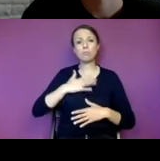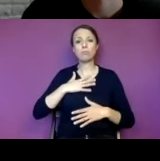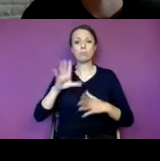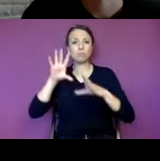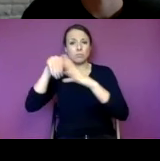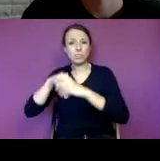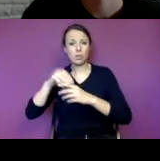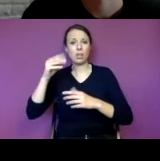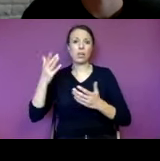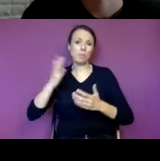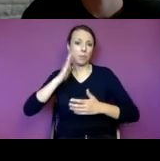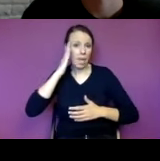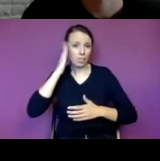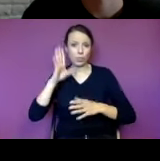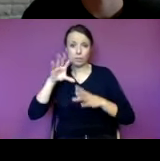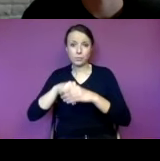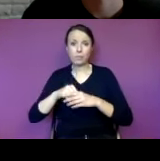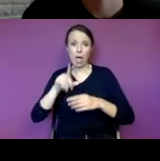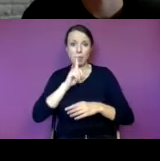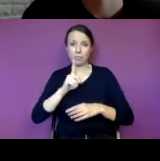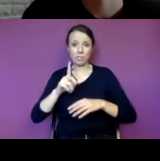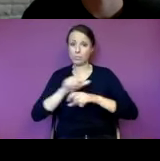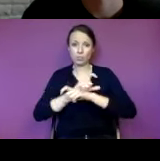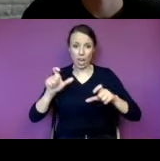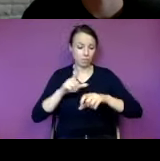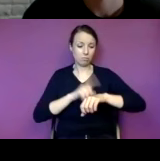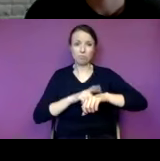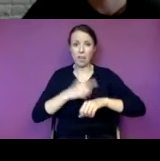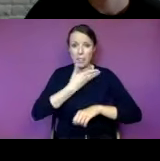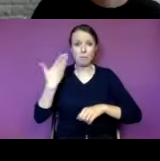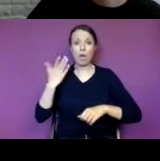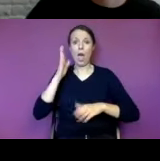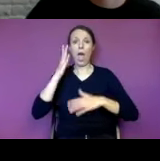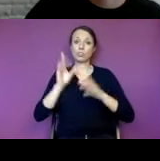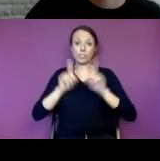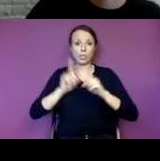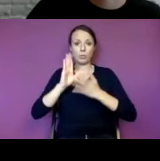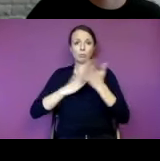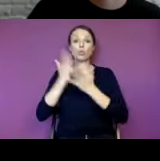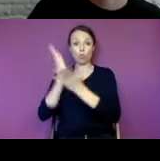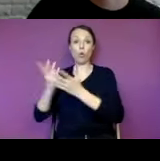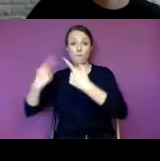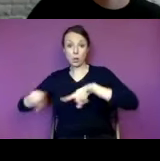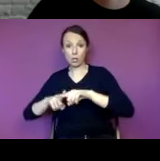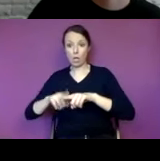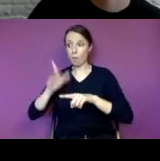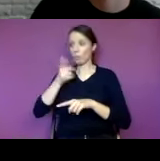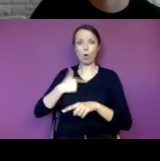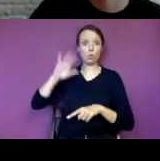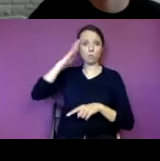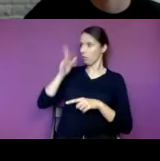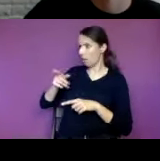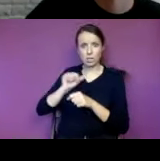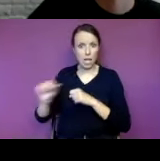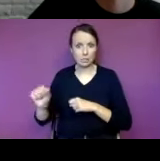dowiadują o pewnych rzeczach po fakcie, prawda? Czyli jakby politykę przestrzenną często kształtuje inna grupa, niż w tej gminie dominuje pod